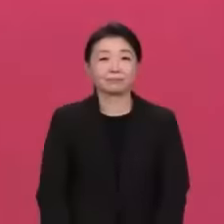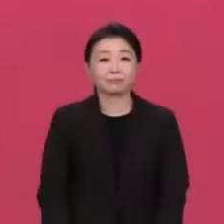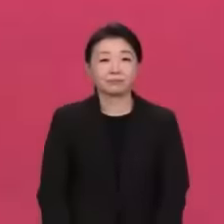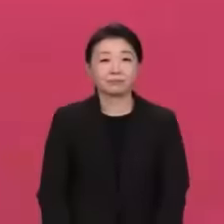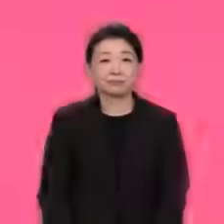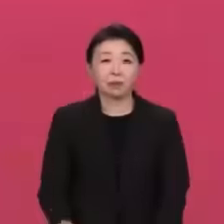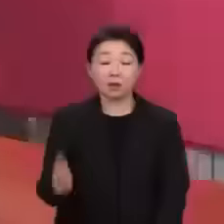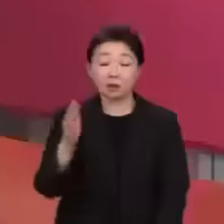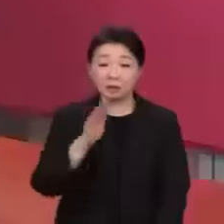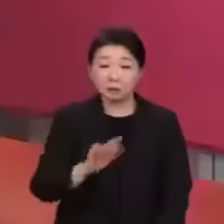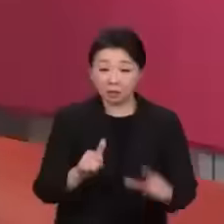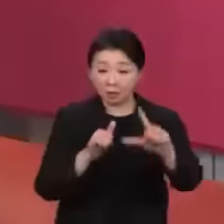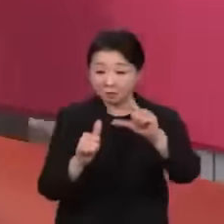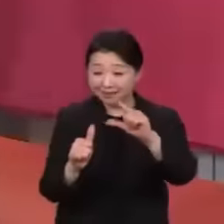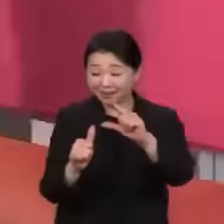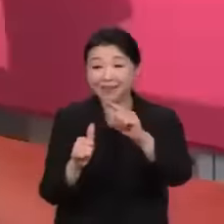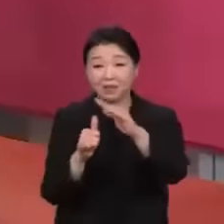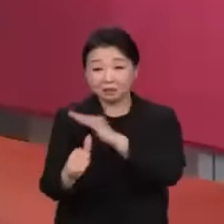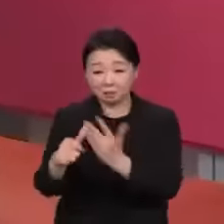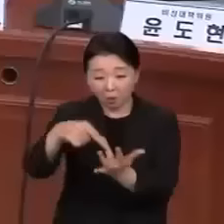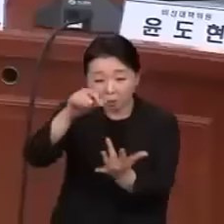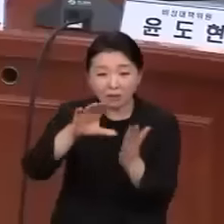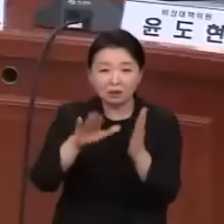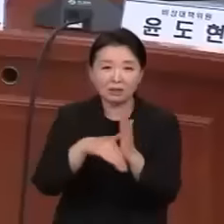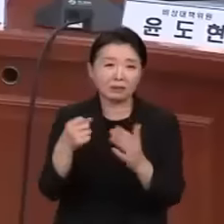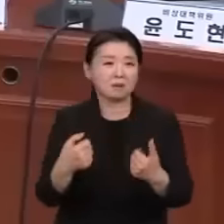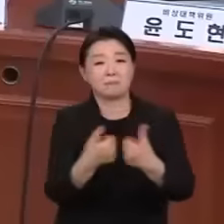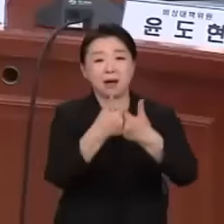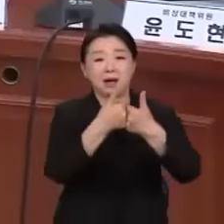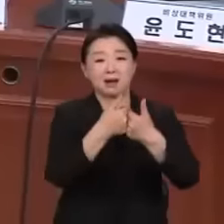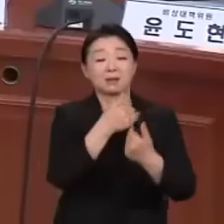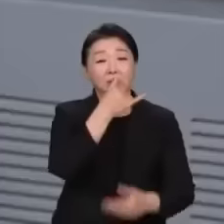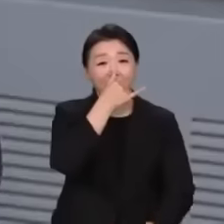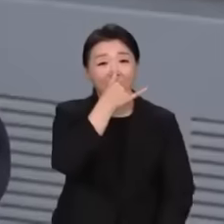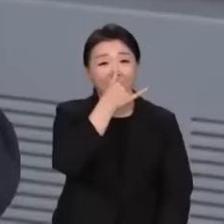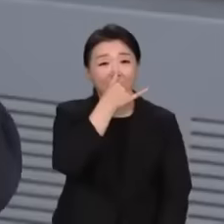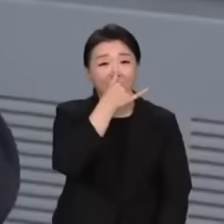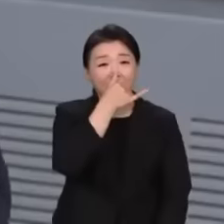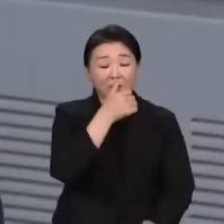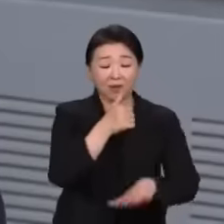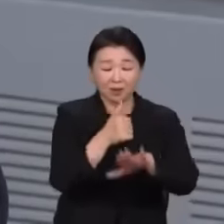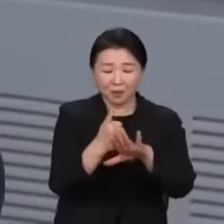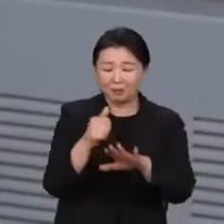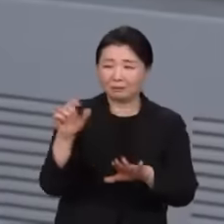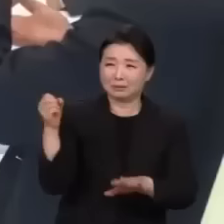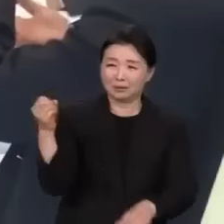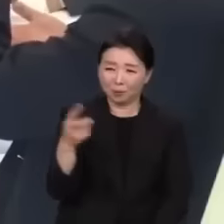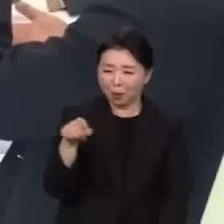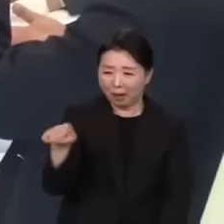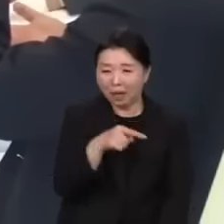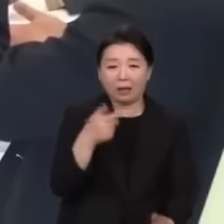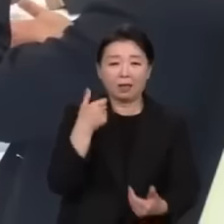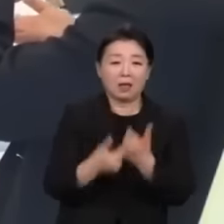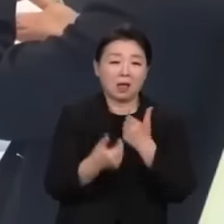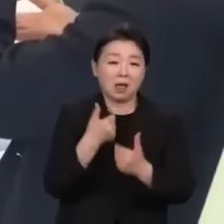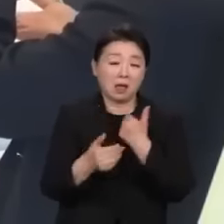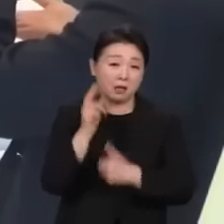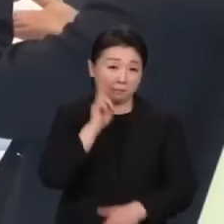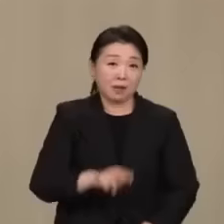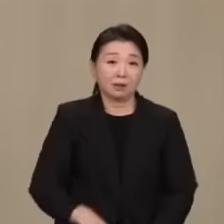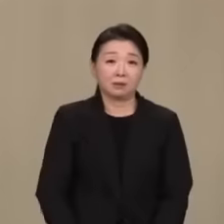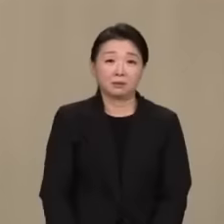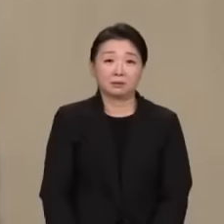하지만 비례대표 선정 과정에서 또 다른 충돌이 있었던 게 드러나면서 양측 갈등의 전선은 더